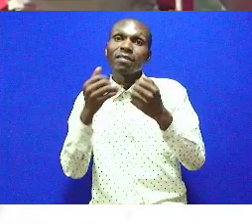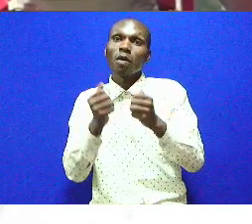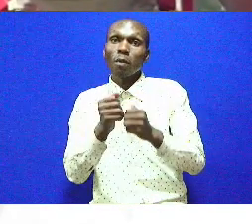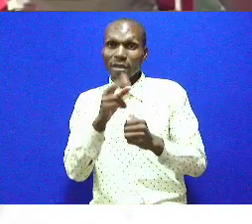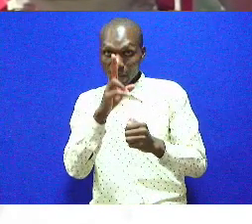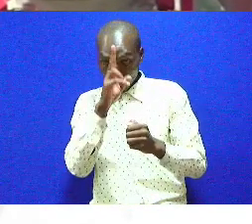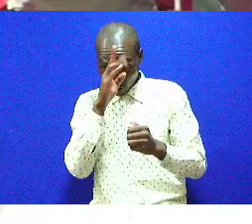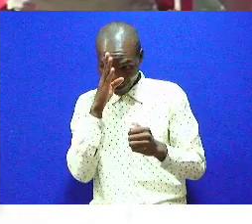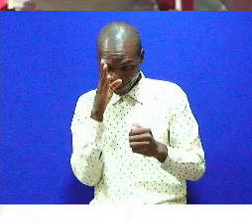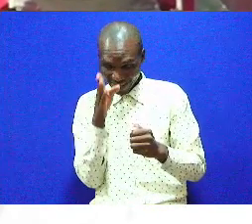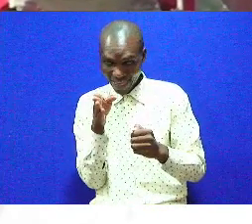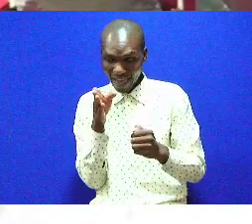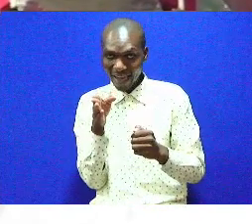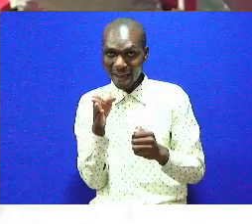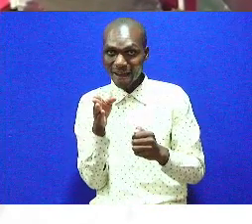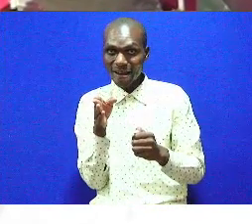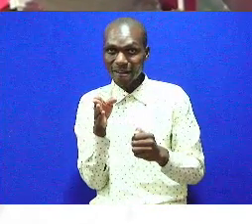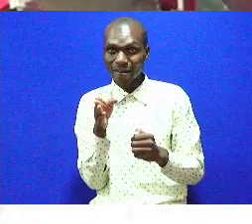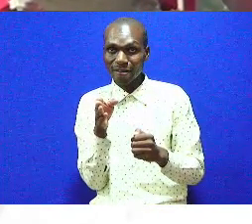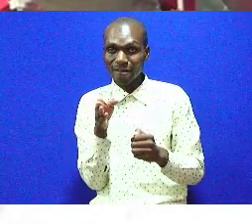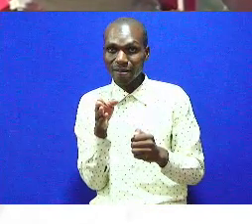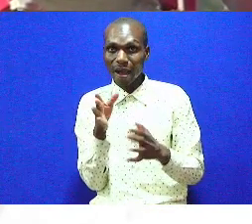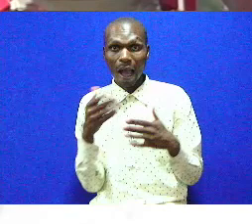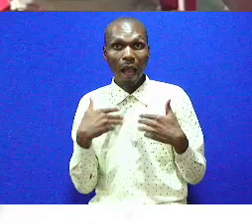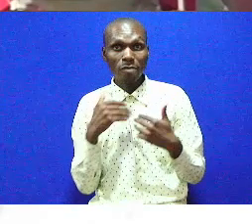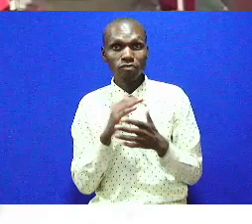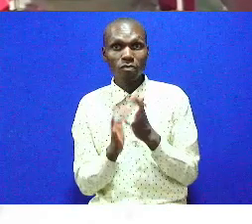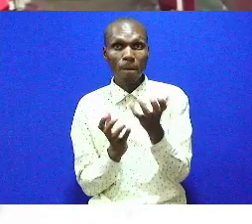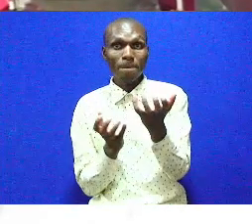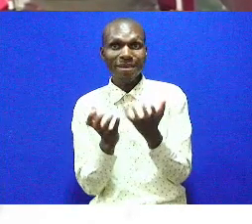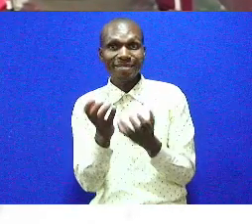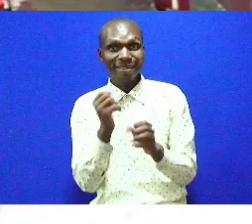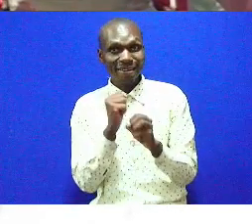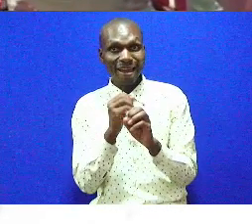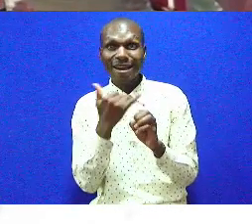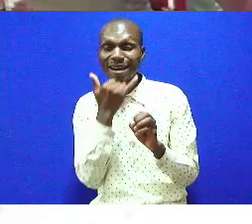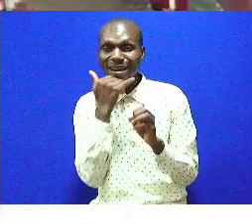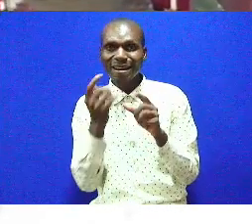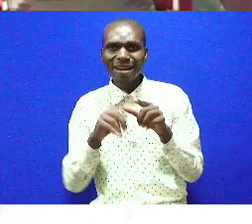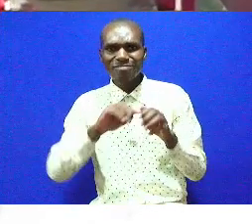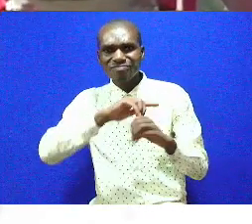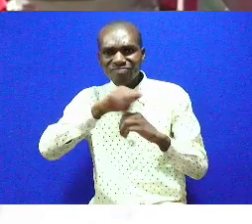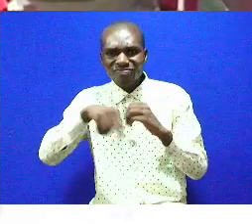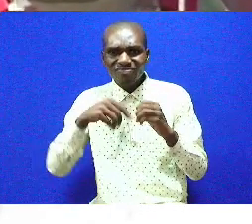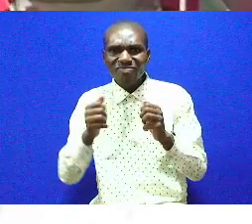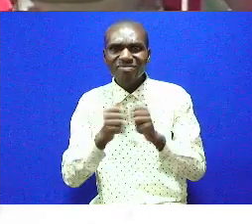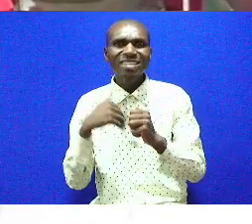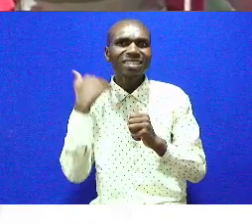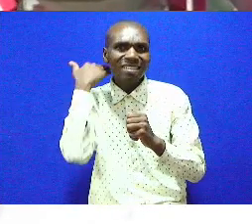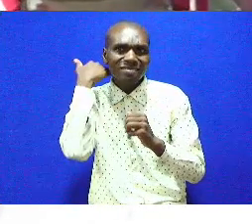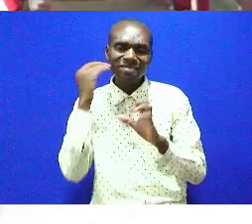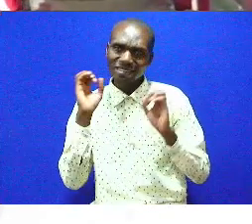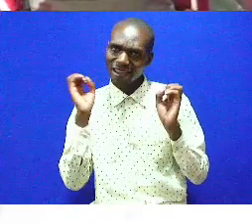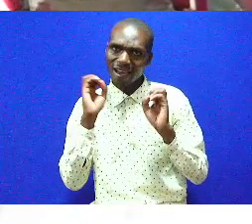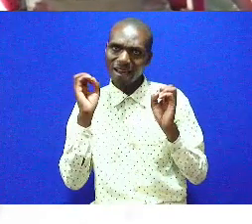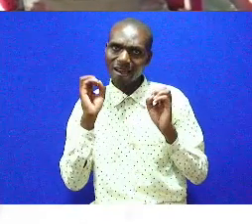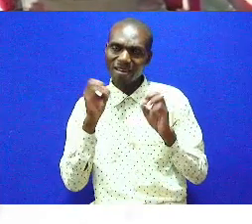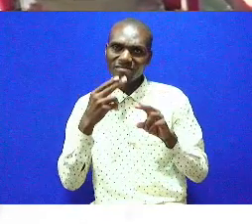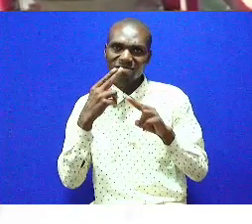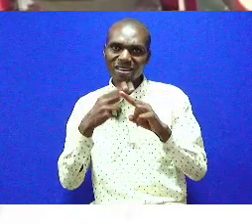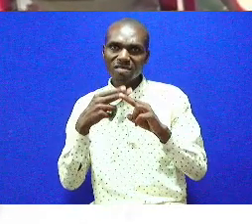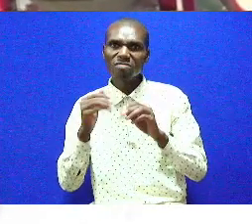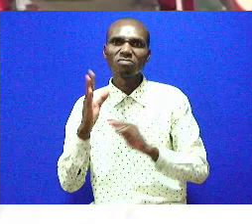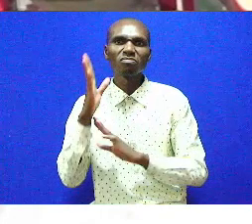yetu. They have no business therefore to be moving around with goons in the name of